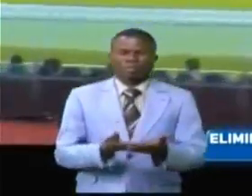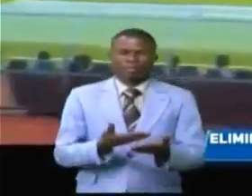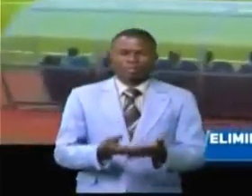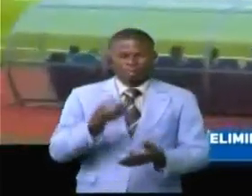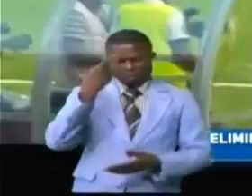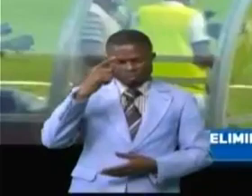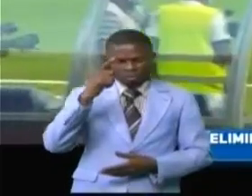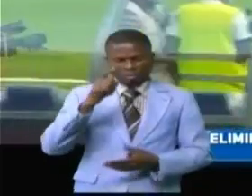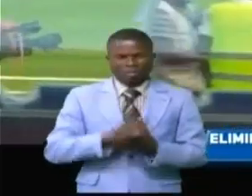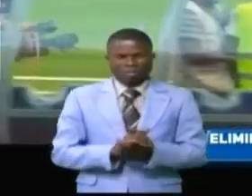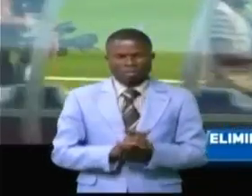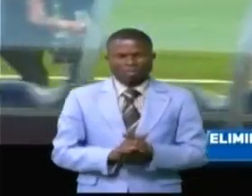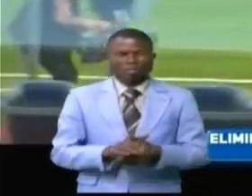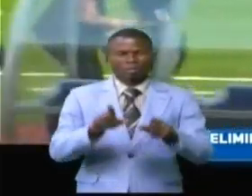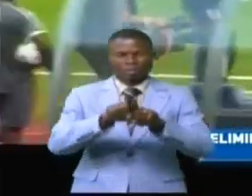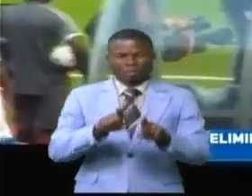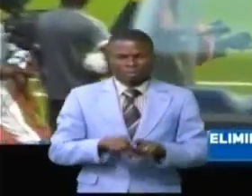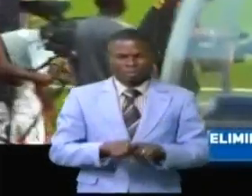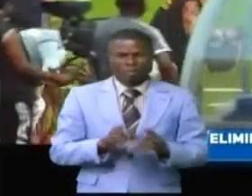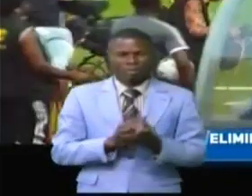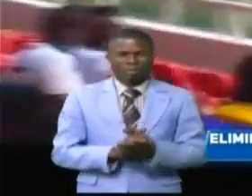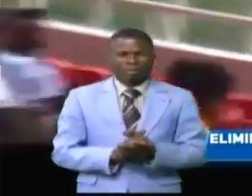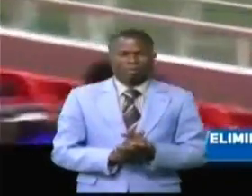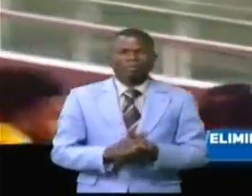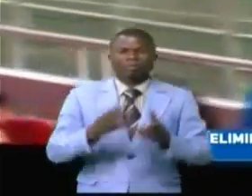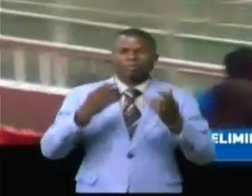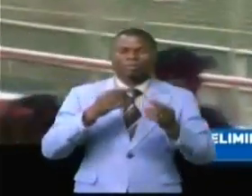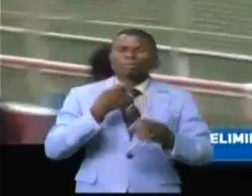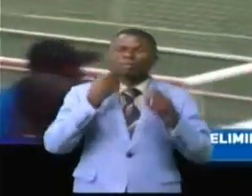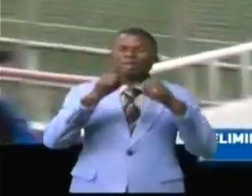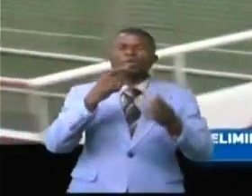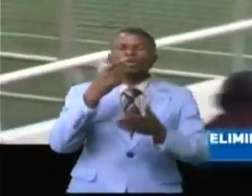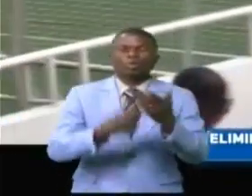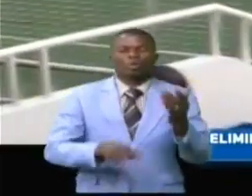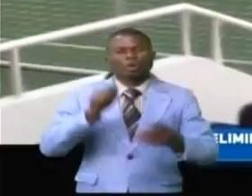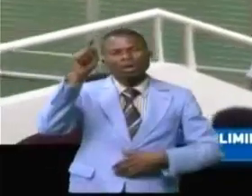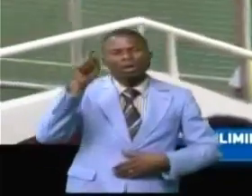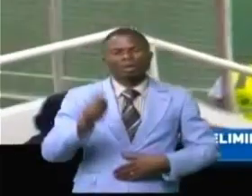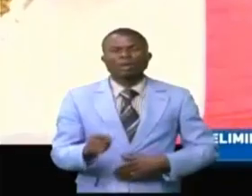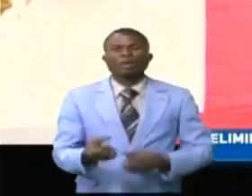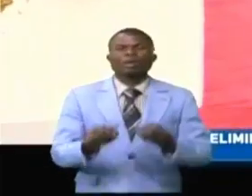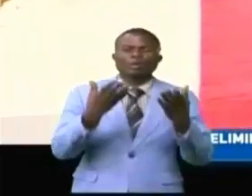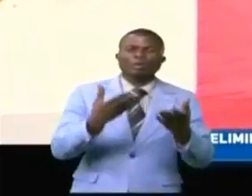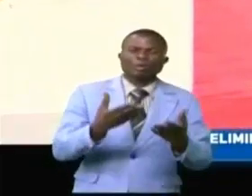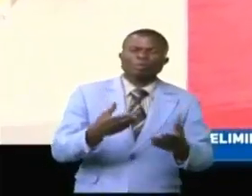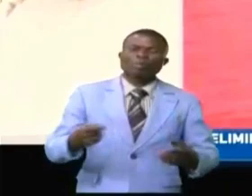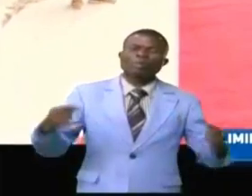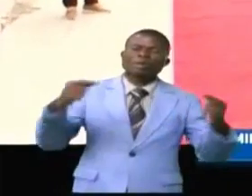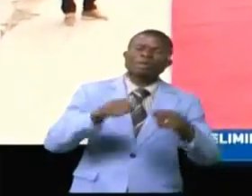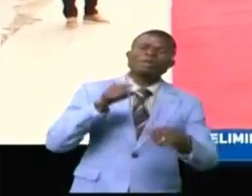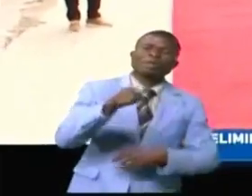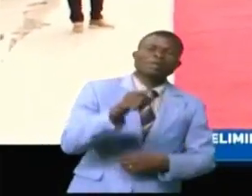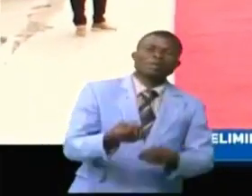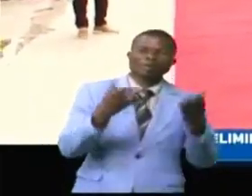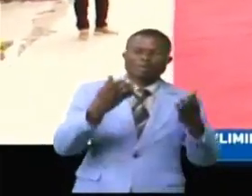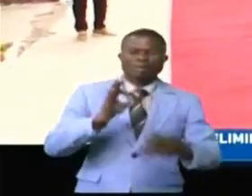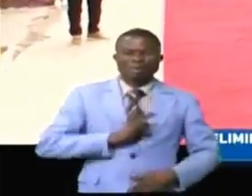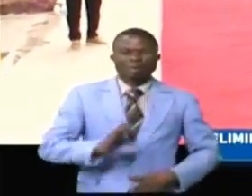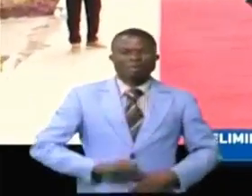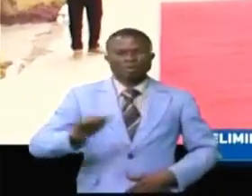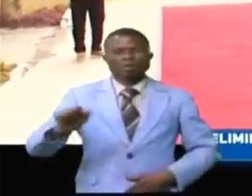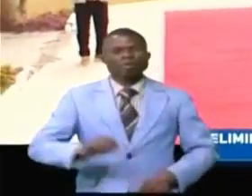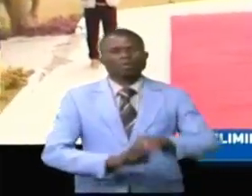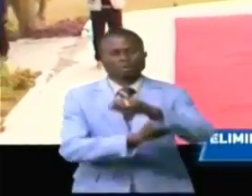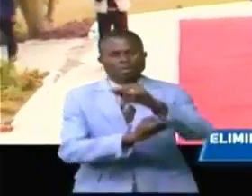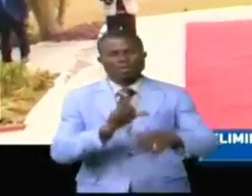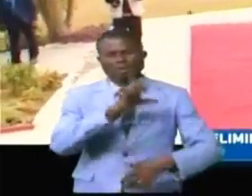destin en main, mais aussi les faveurs de pronostics de toute une nation, à commencer par le premier sportif du pays, Félix-Antoine Tshisekedi